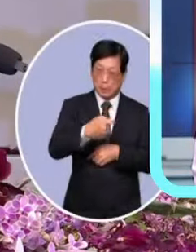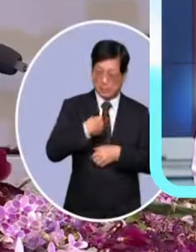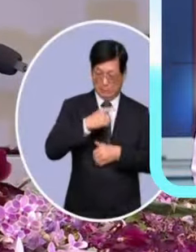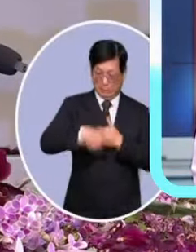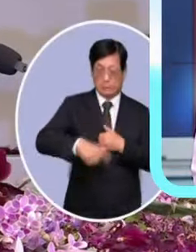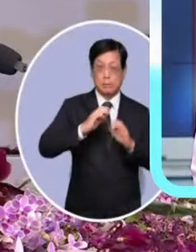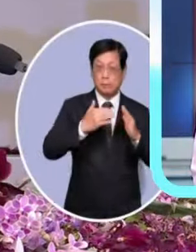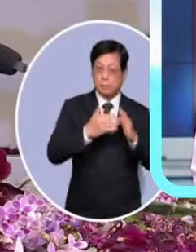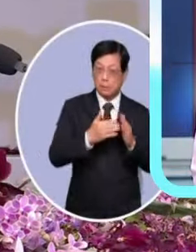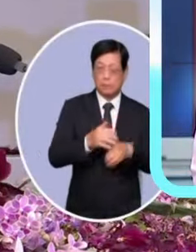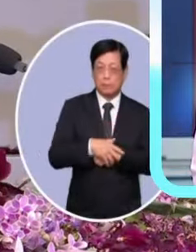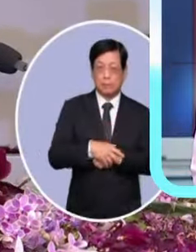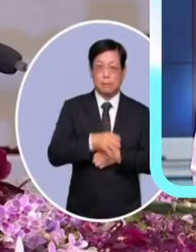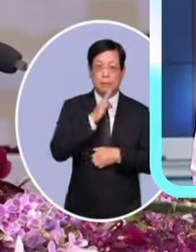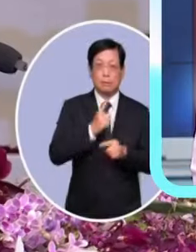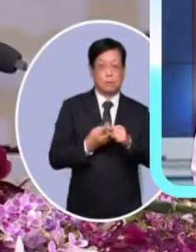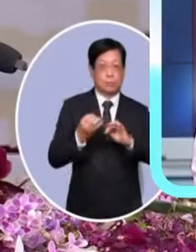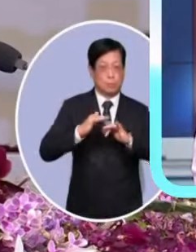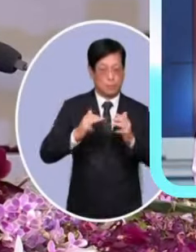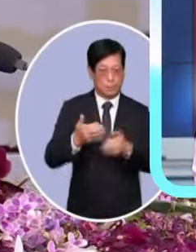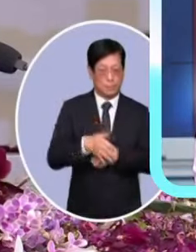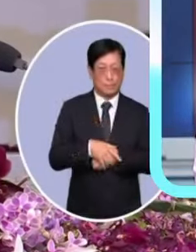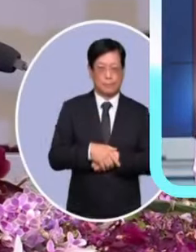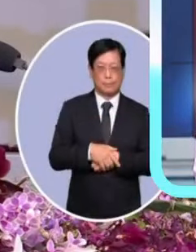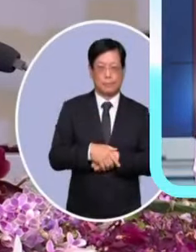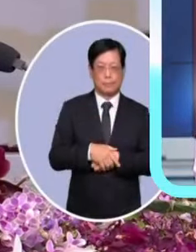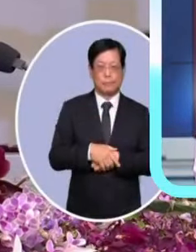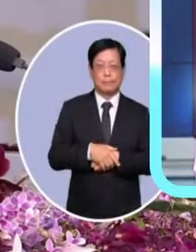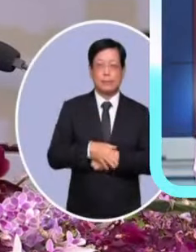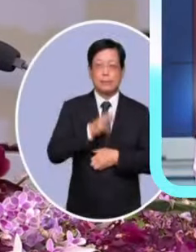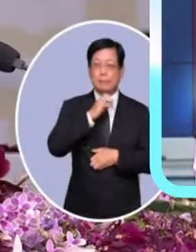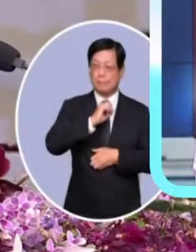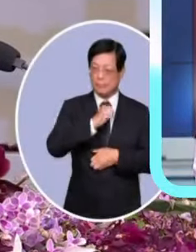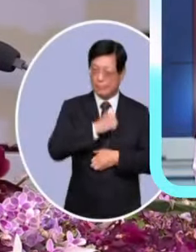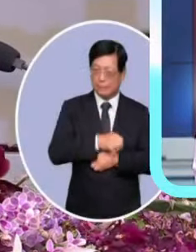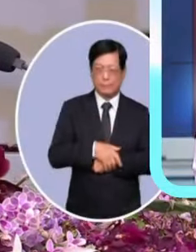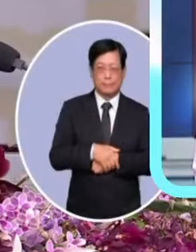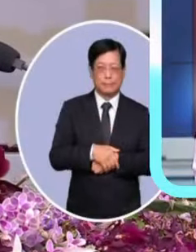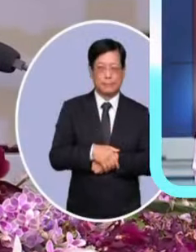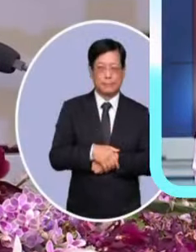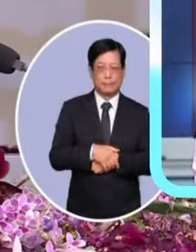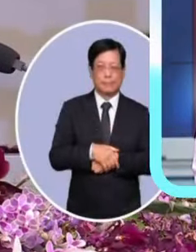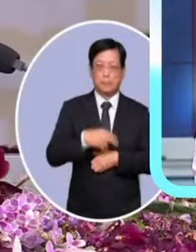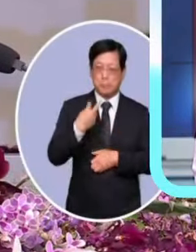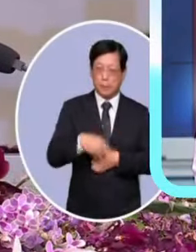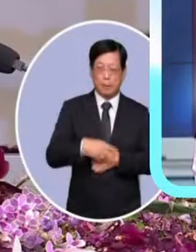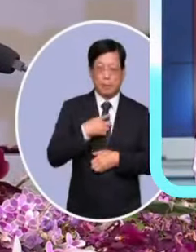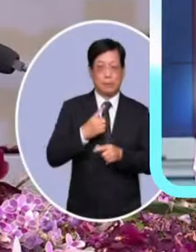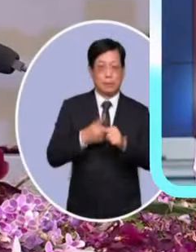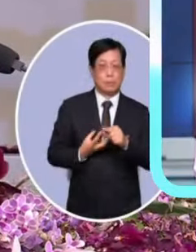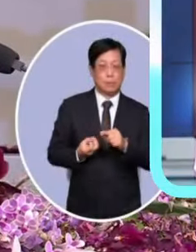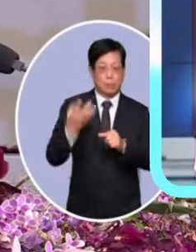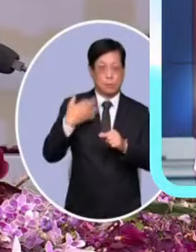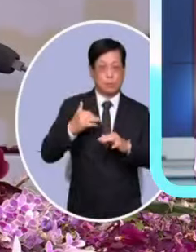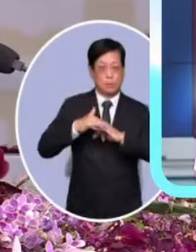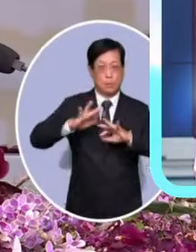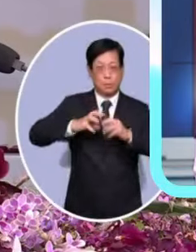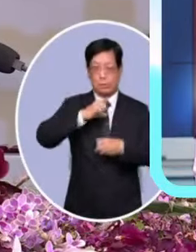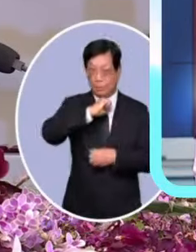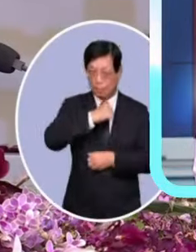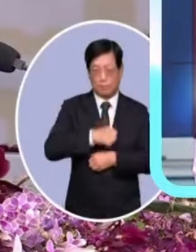是不惜准备跟大陆作战了，他也不会去跟和平统一搭上